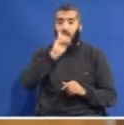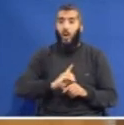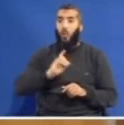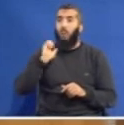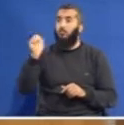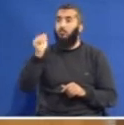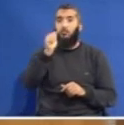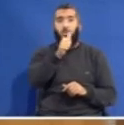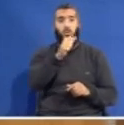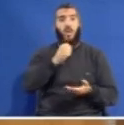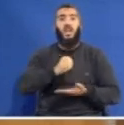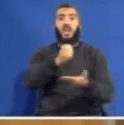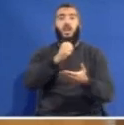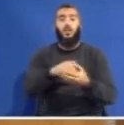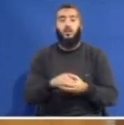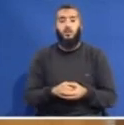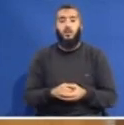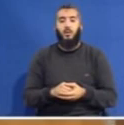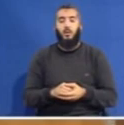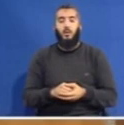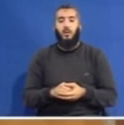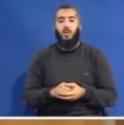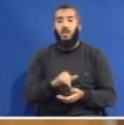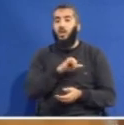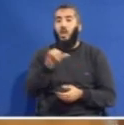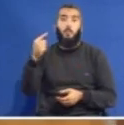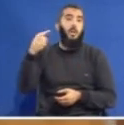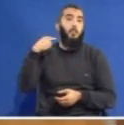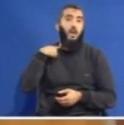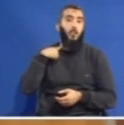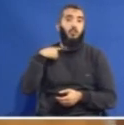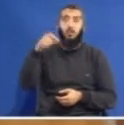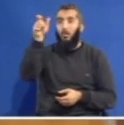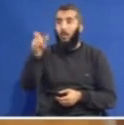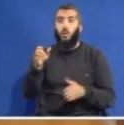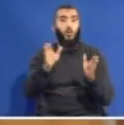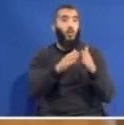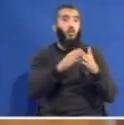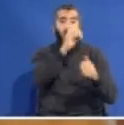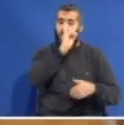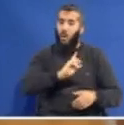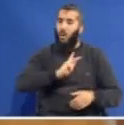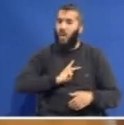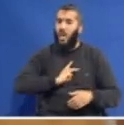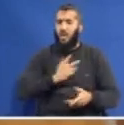لا، ما ضاع حق وراءه طالب. فلذلك أنتم